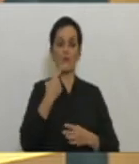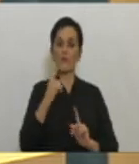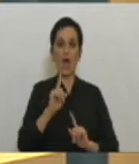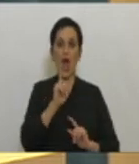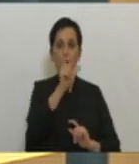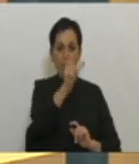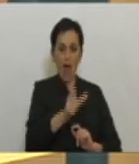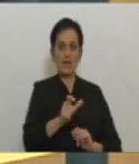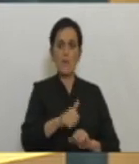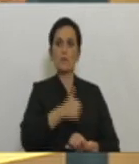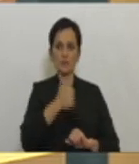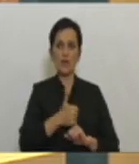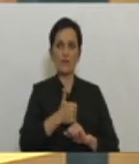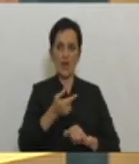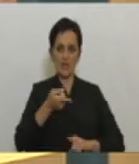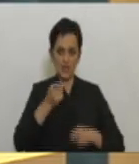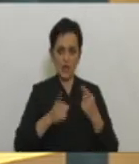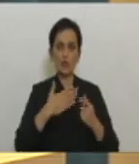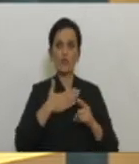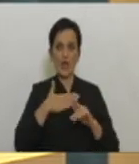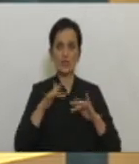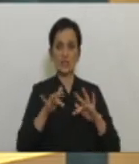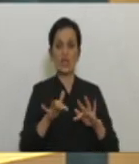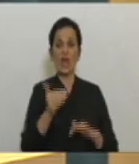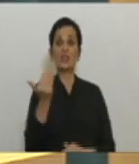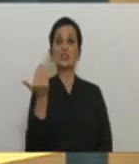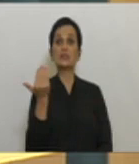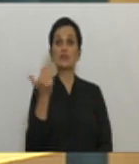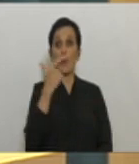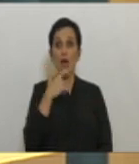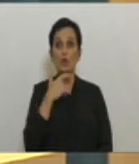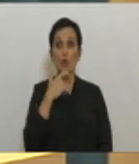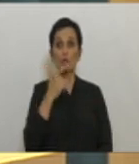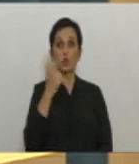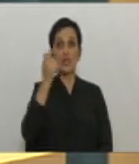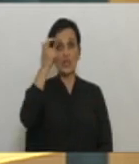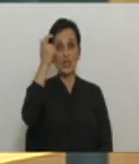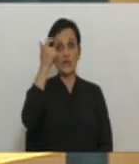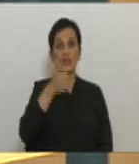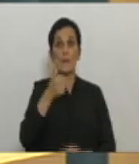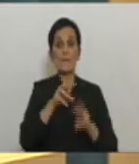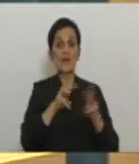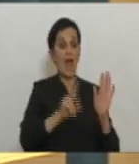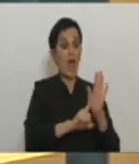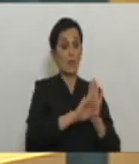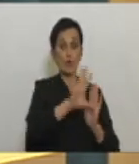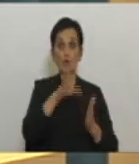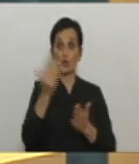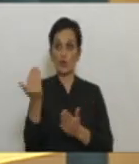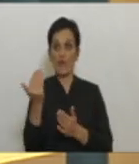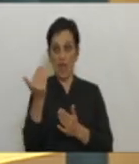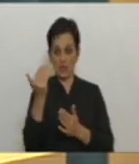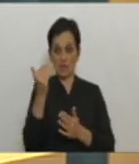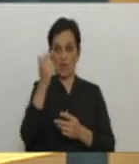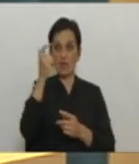ადამიანი არის თავარი რეალურად ჩვენ საქმეში და თქვენი ბატონი ბიძინას პრემიერ-მინისტრობიდან და თქვენი პრემიერ-მინისტრობით